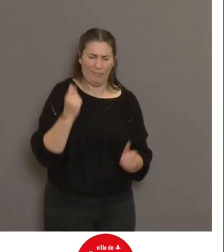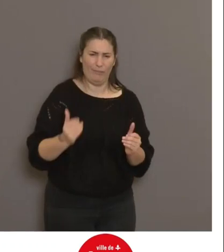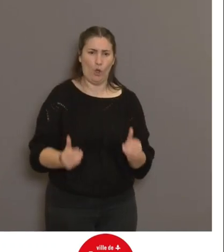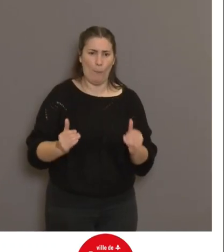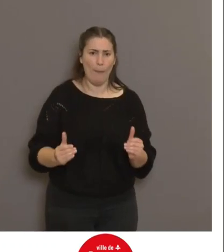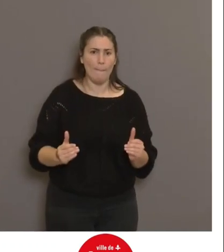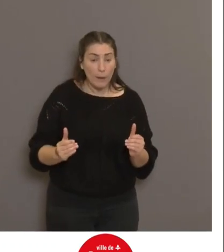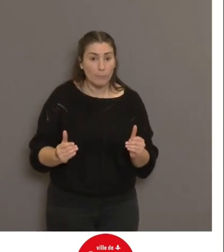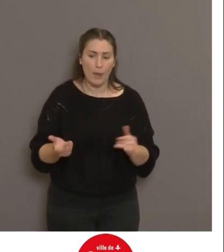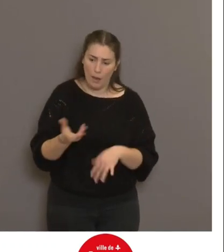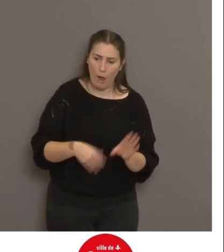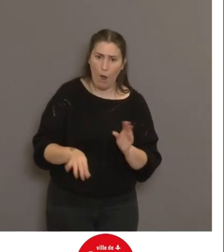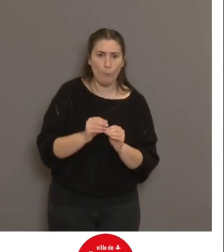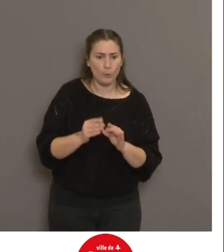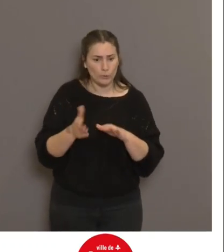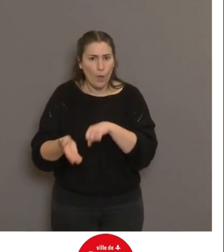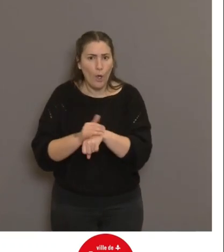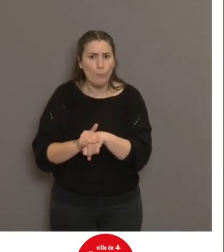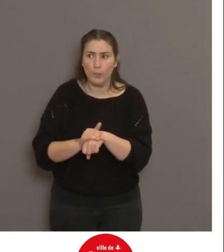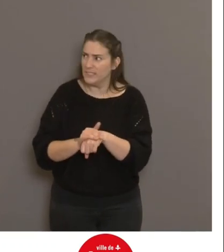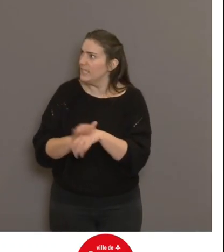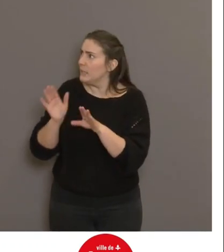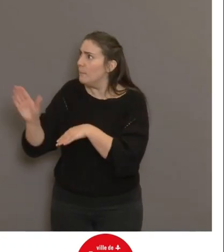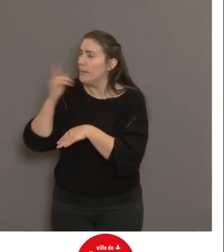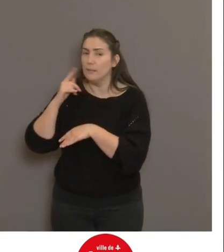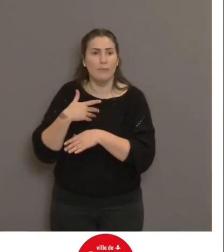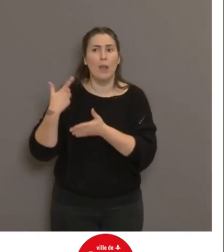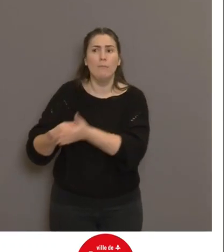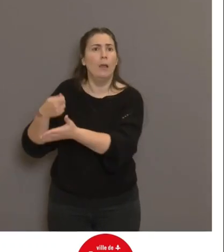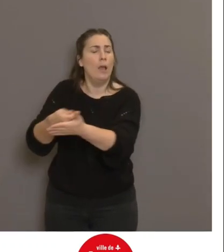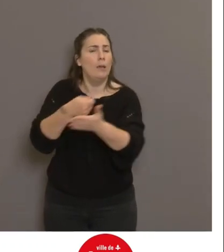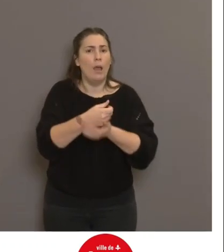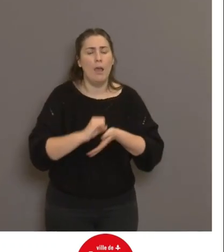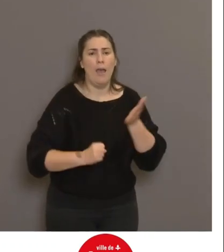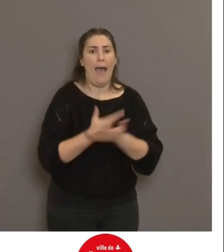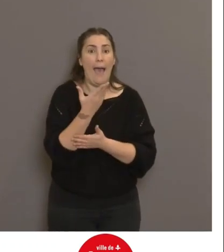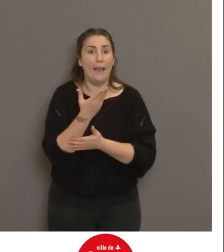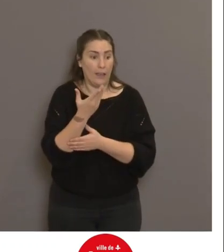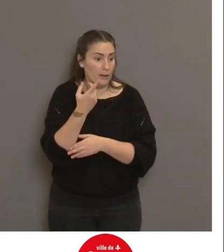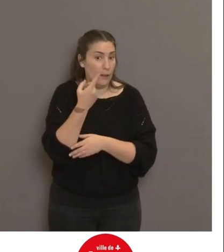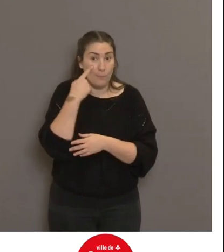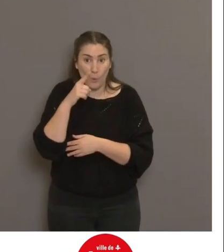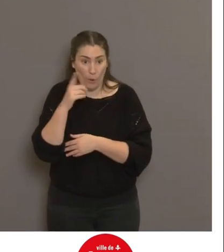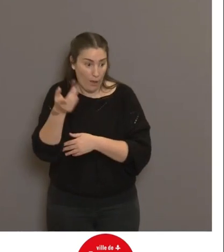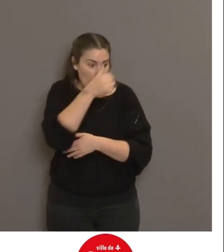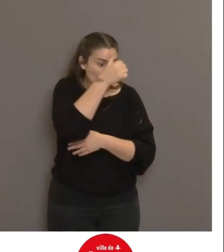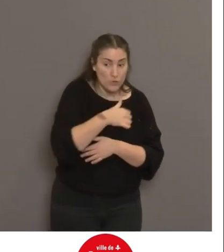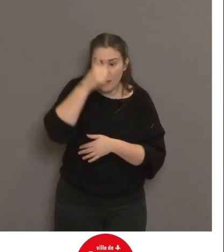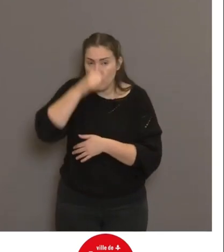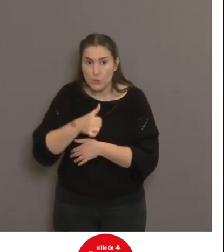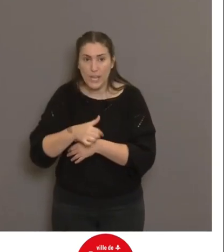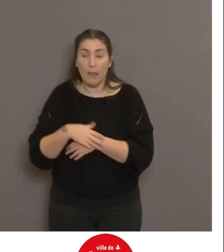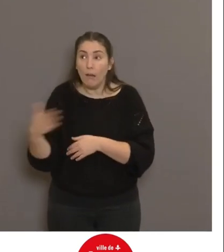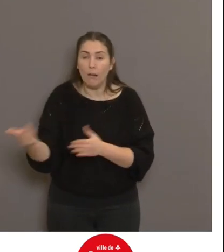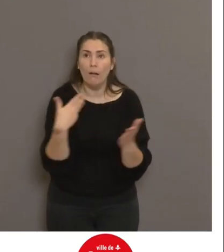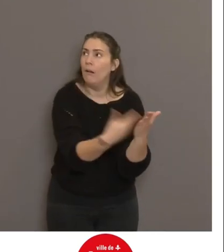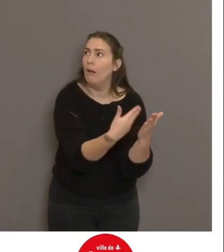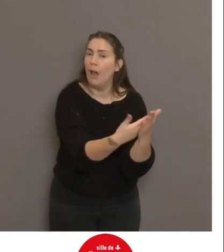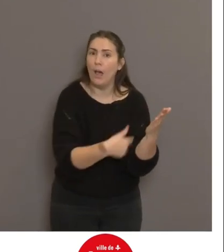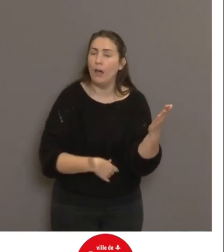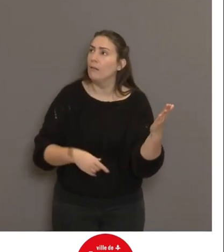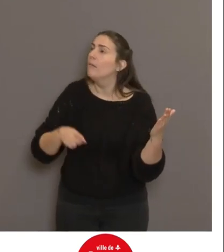la politique régulière d'acquisition d'œuvres d'art pour la ville de Lille, pour ses musées, quelle procédure envisagez-vous d'adopter